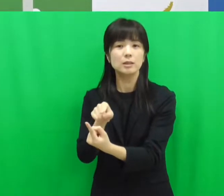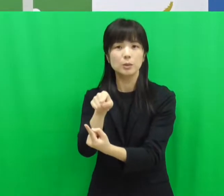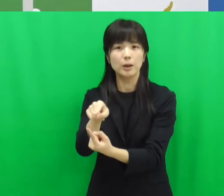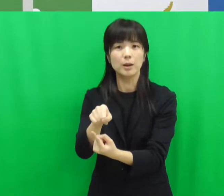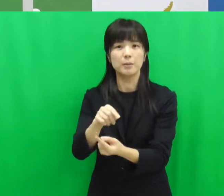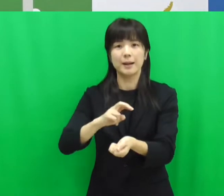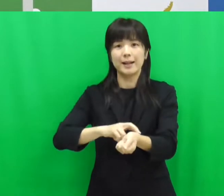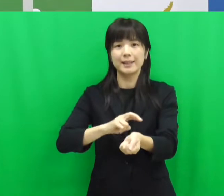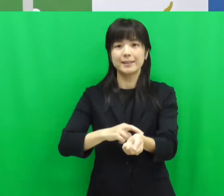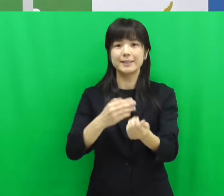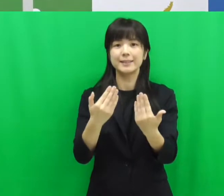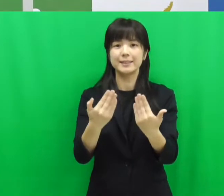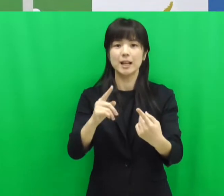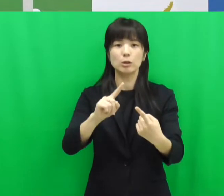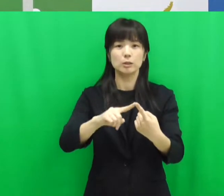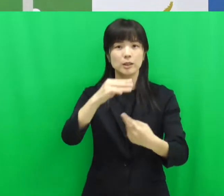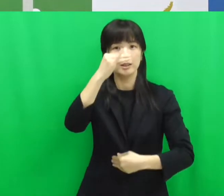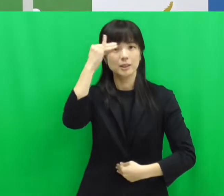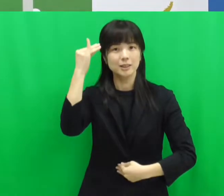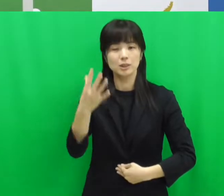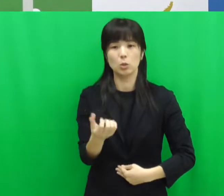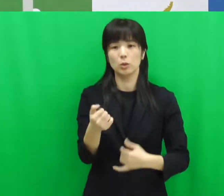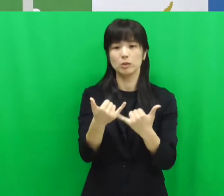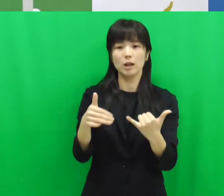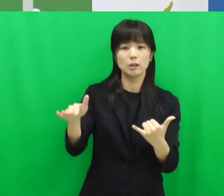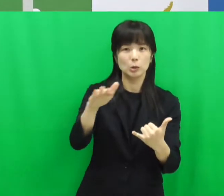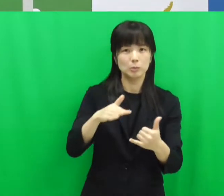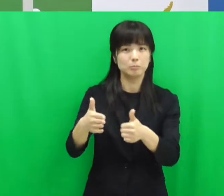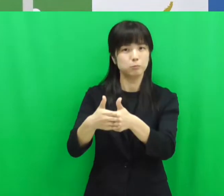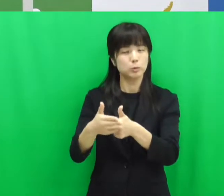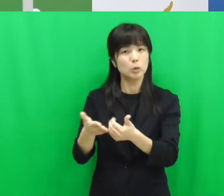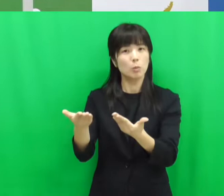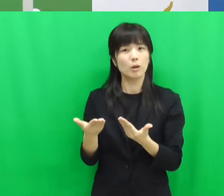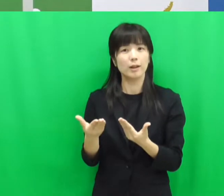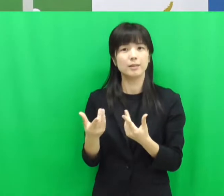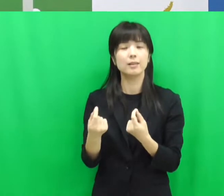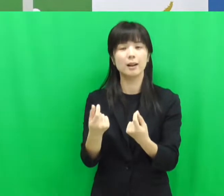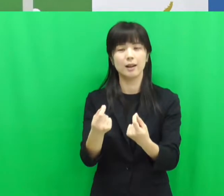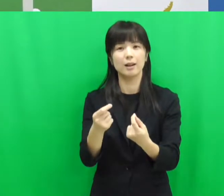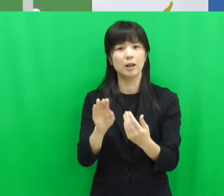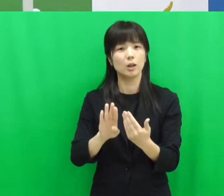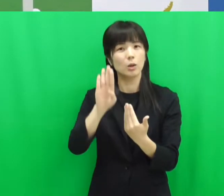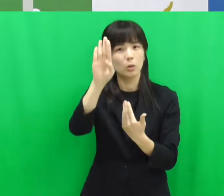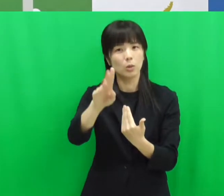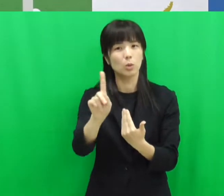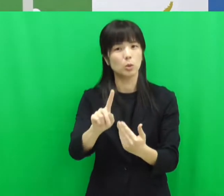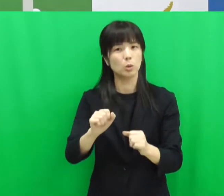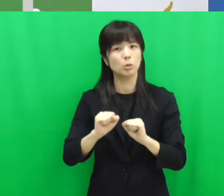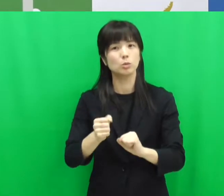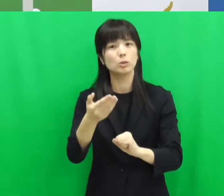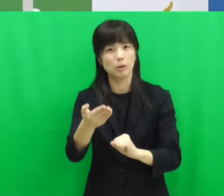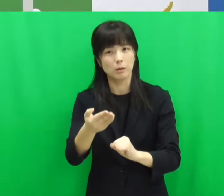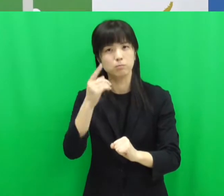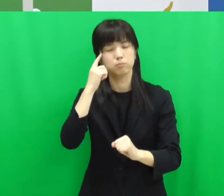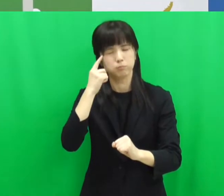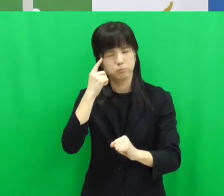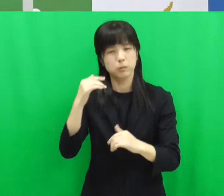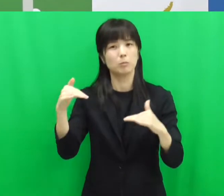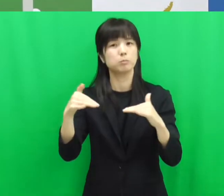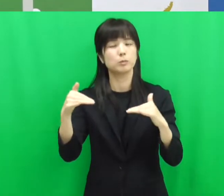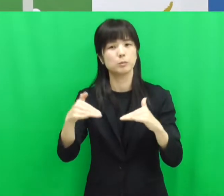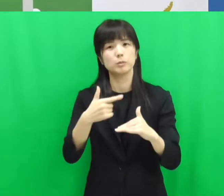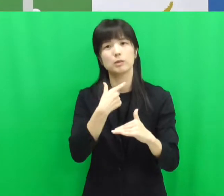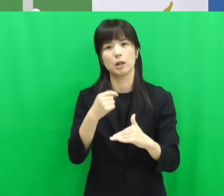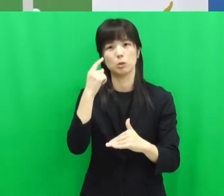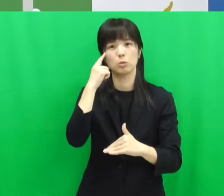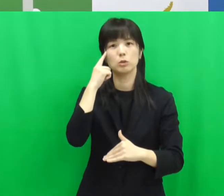医学的な知見を持った方にアドバイスいただきながらですね、どうすればいいのかということを考えて、次の施策として考え